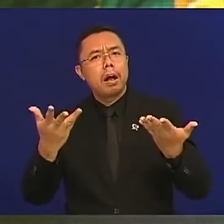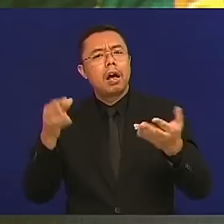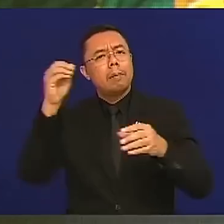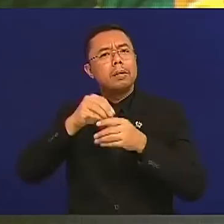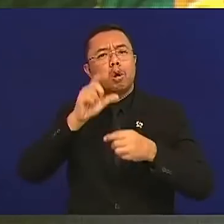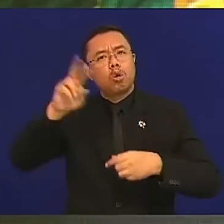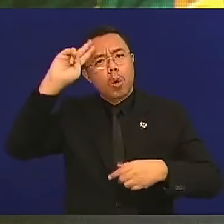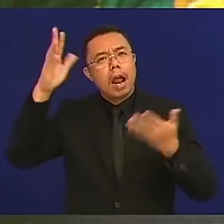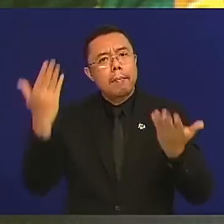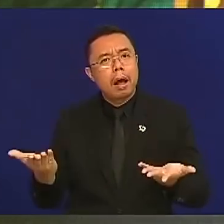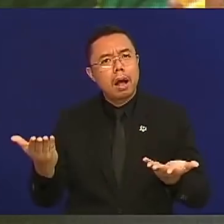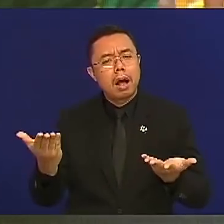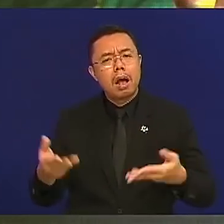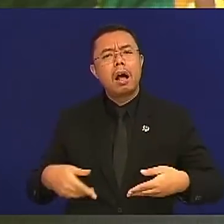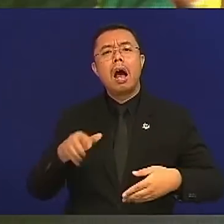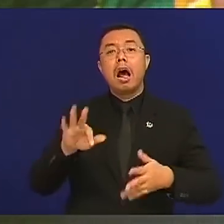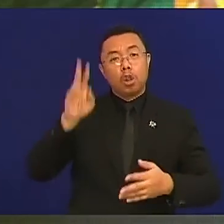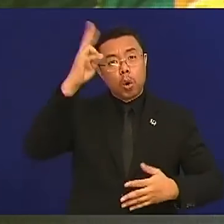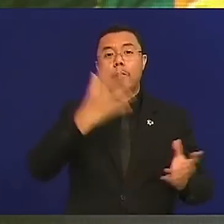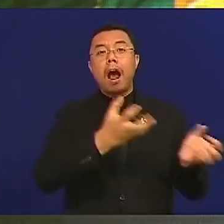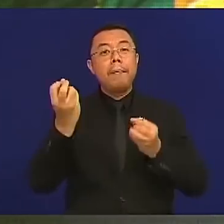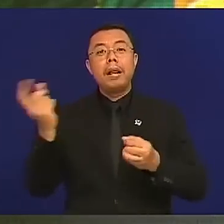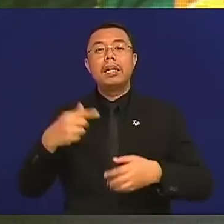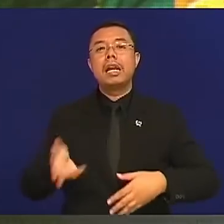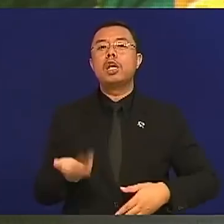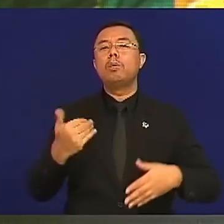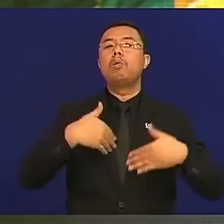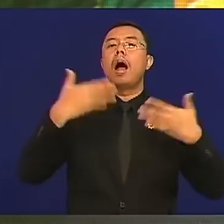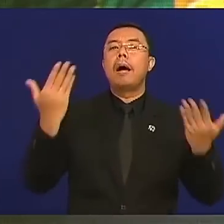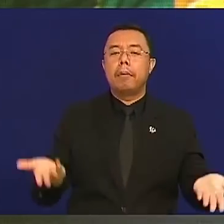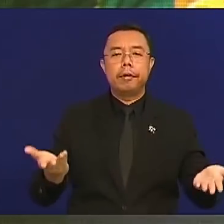Tuhan? Apa yang Tuhan mau ambil dari hidupku?